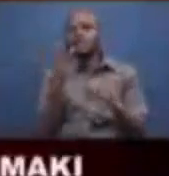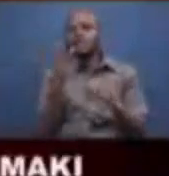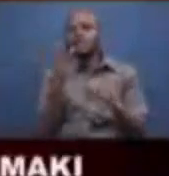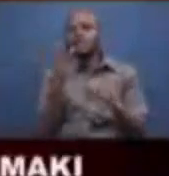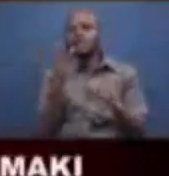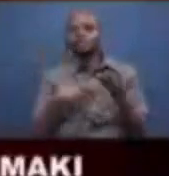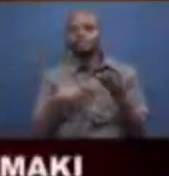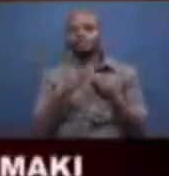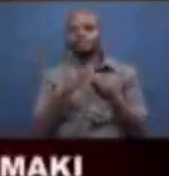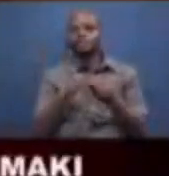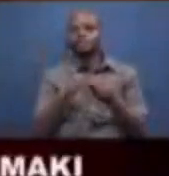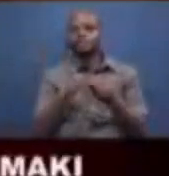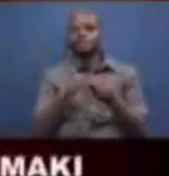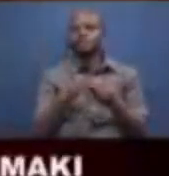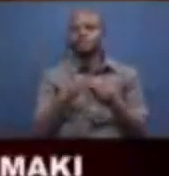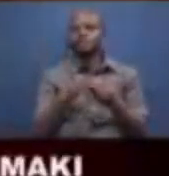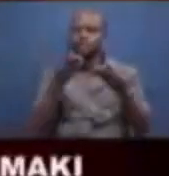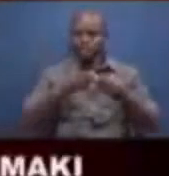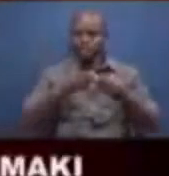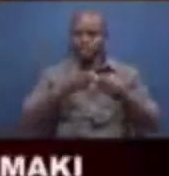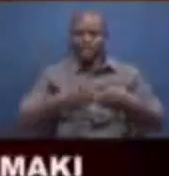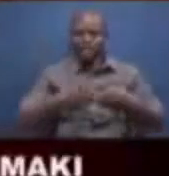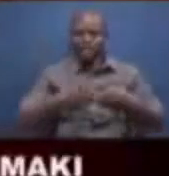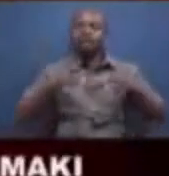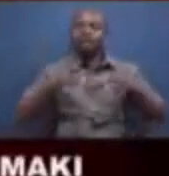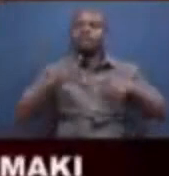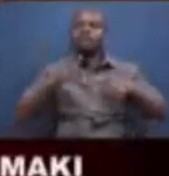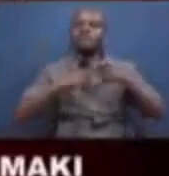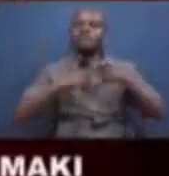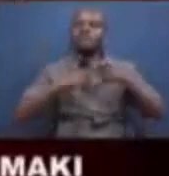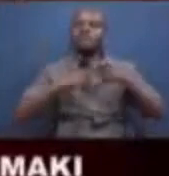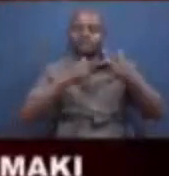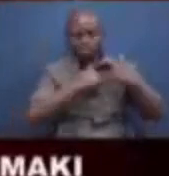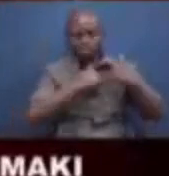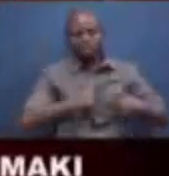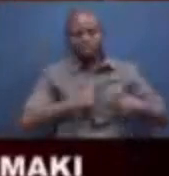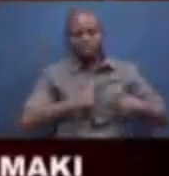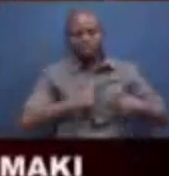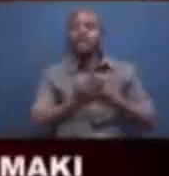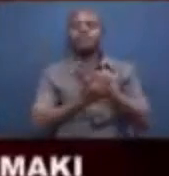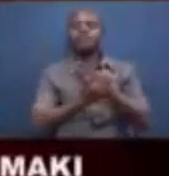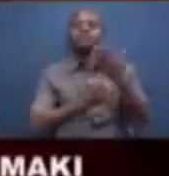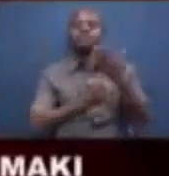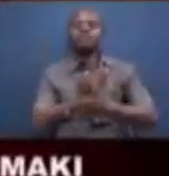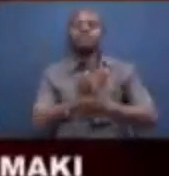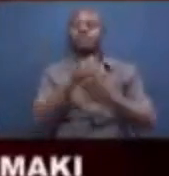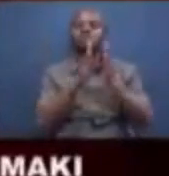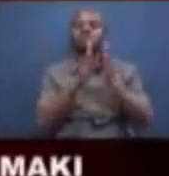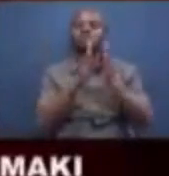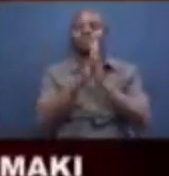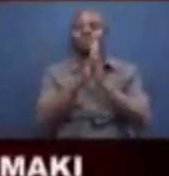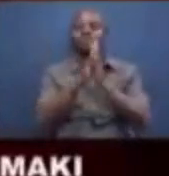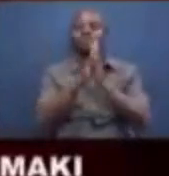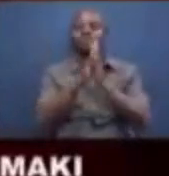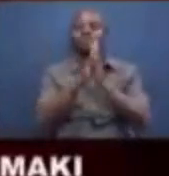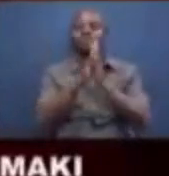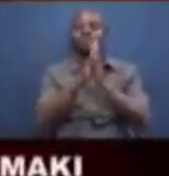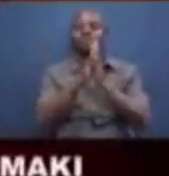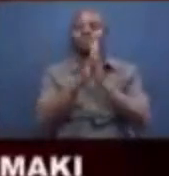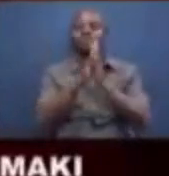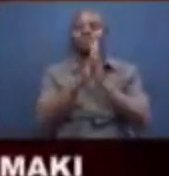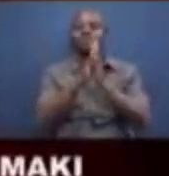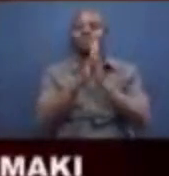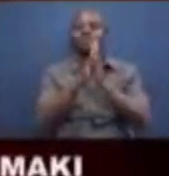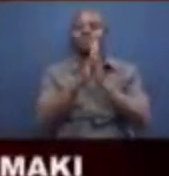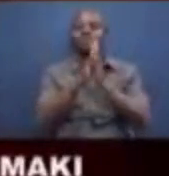19,230. Juma tumepokea huu mradi kwa moyo mmoja, kwa mikono yote. Tunamshukuru sana mheshimiwa rais.